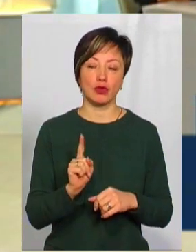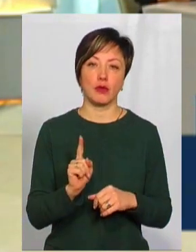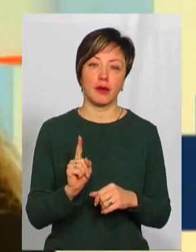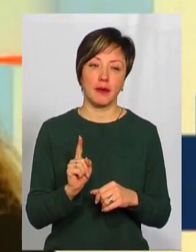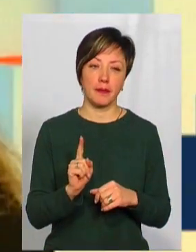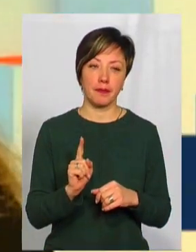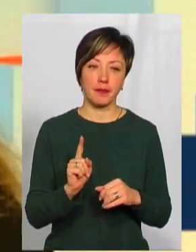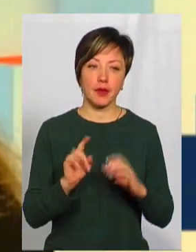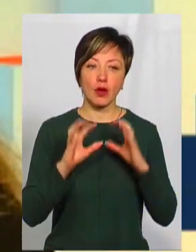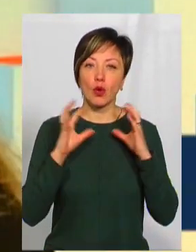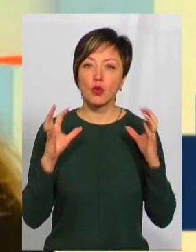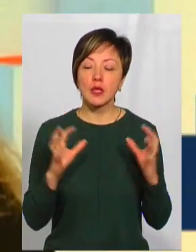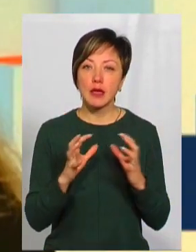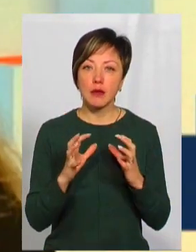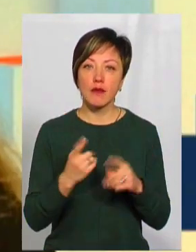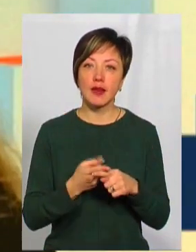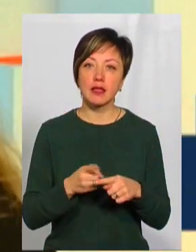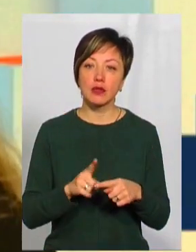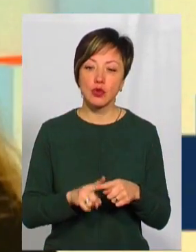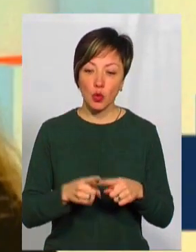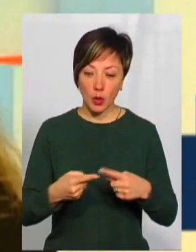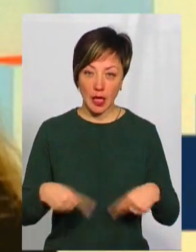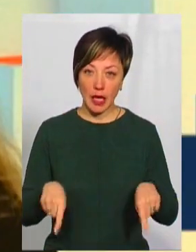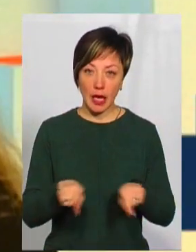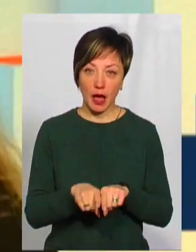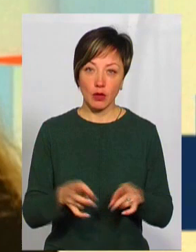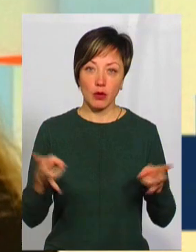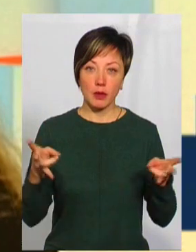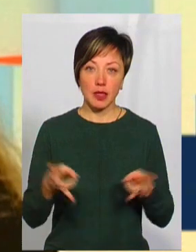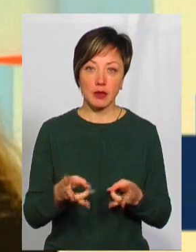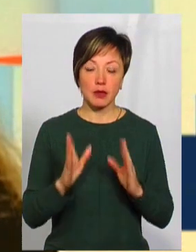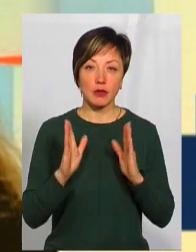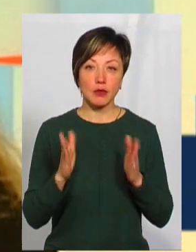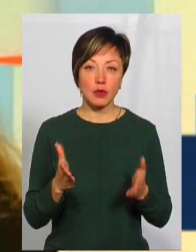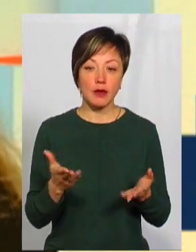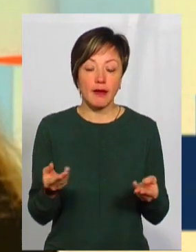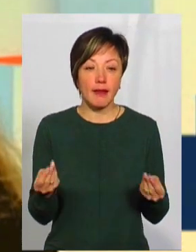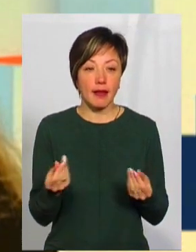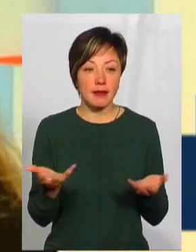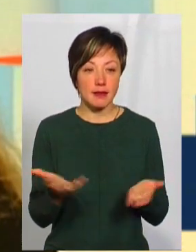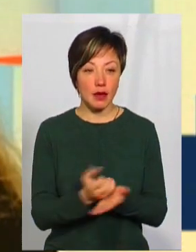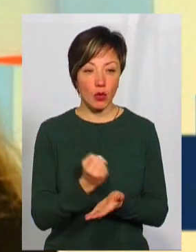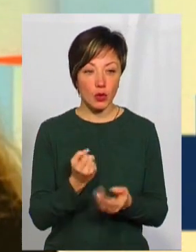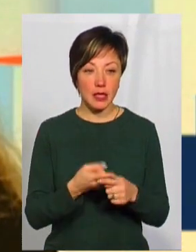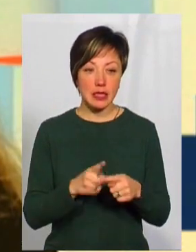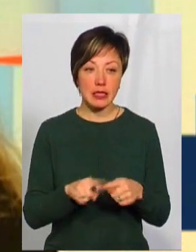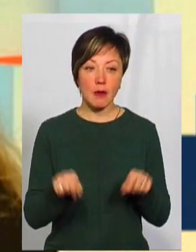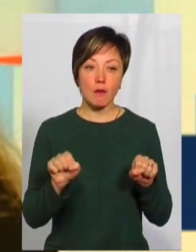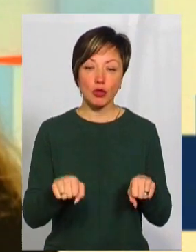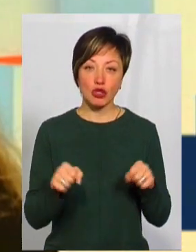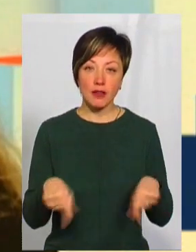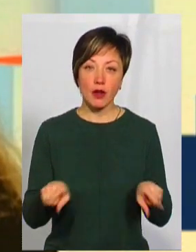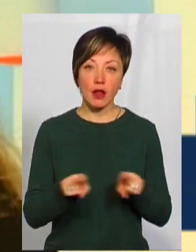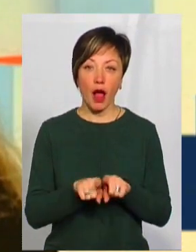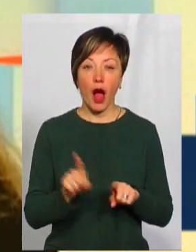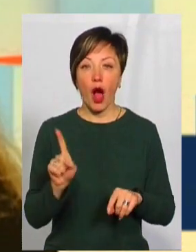щоб утримувати саме цю ділянку, потрібно буде десь знаходити кошти. І це буде, можливо, таким чином.